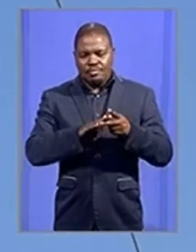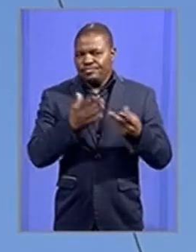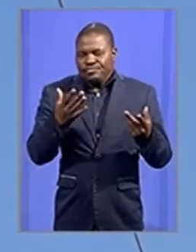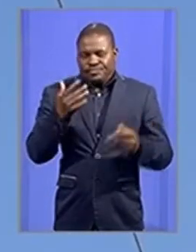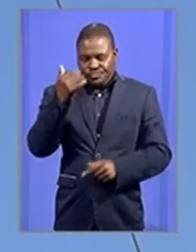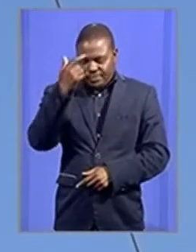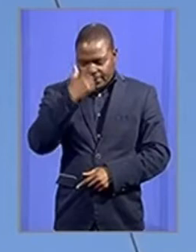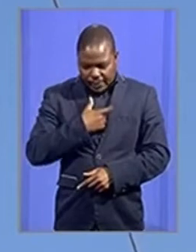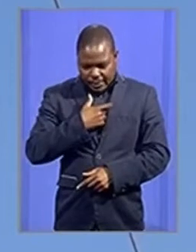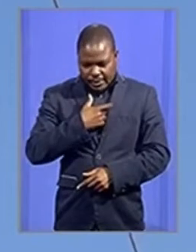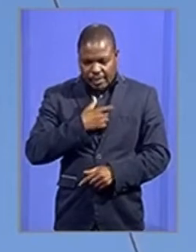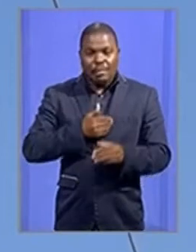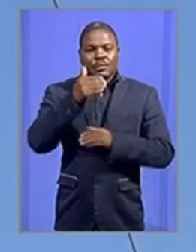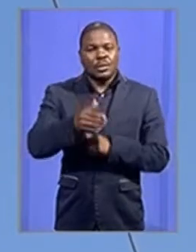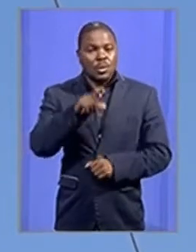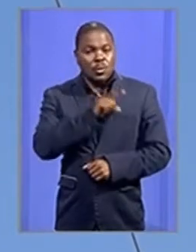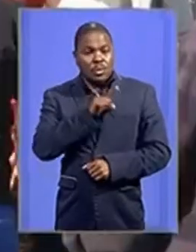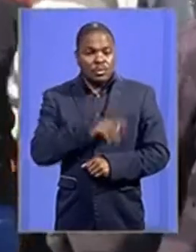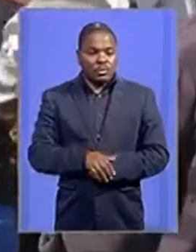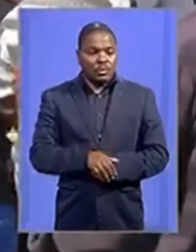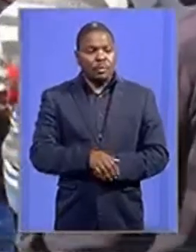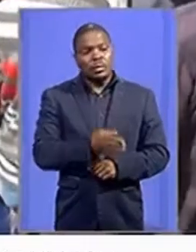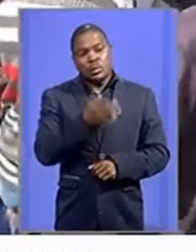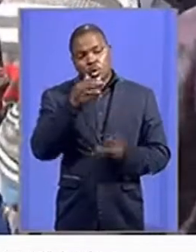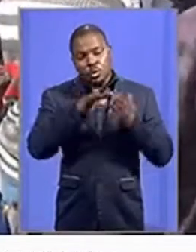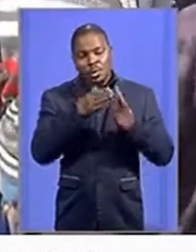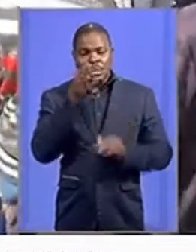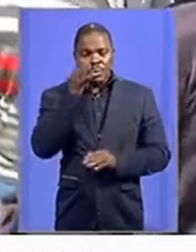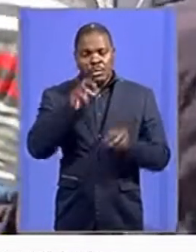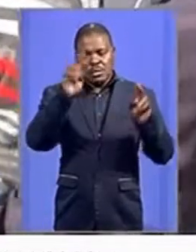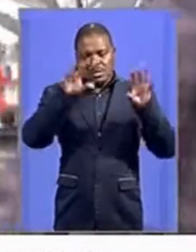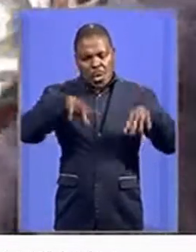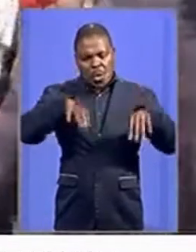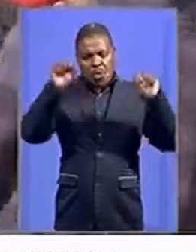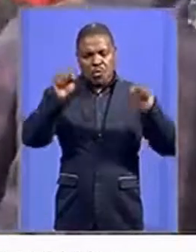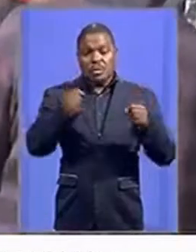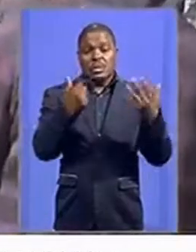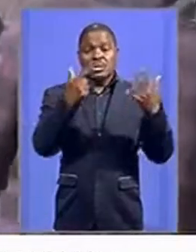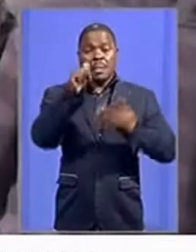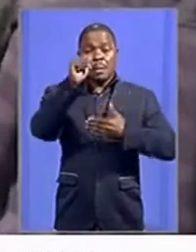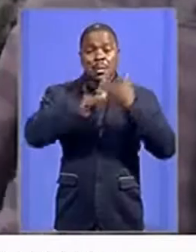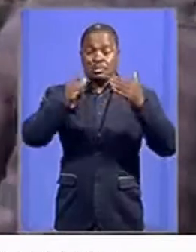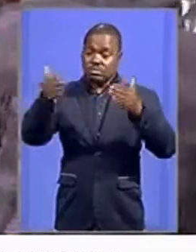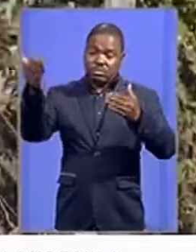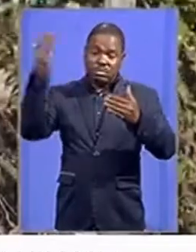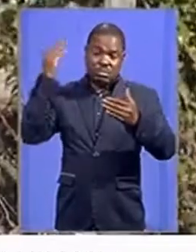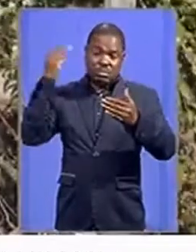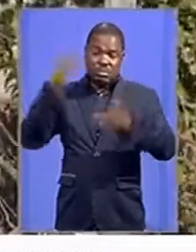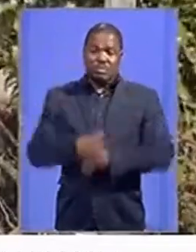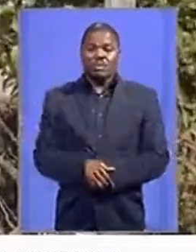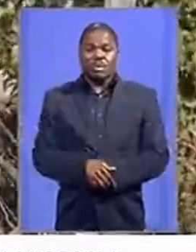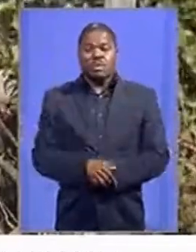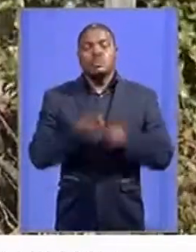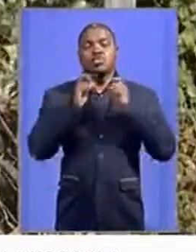fetwa maswabi. Baahi ba re ha isa le motlakase o tima dikgwedi tse supileng tse fitileng.